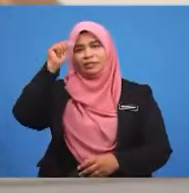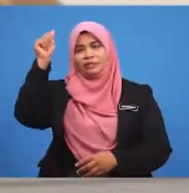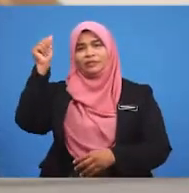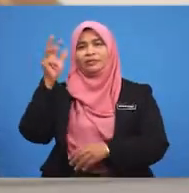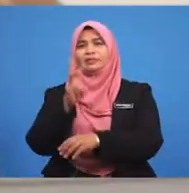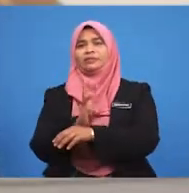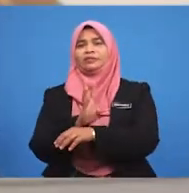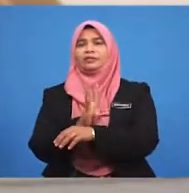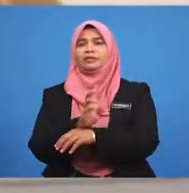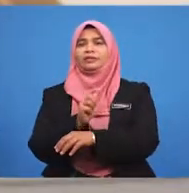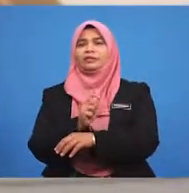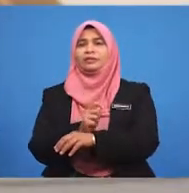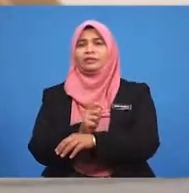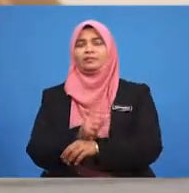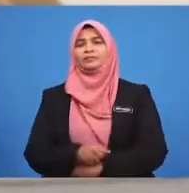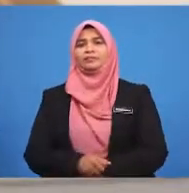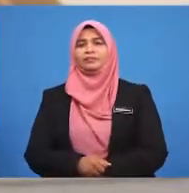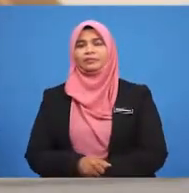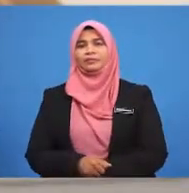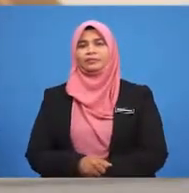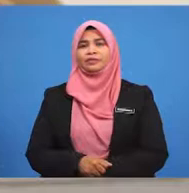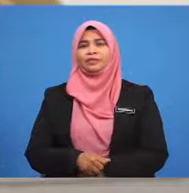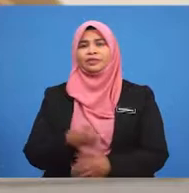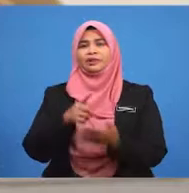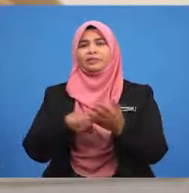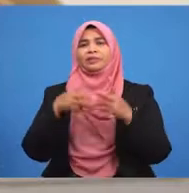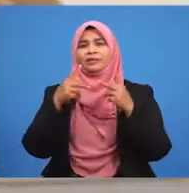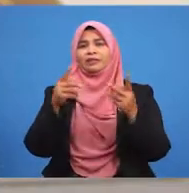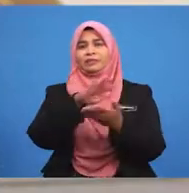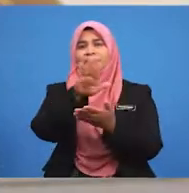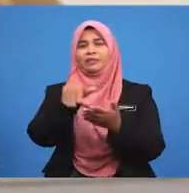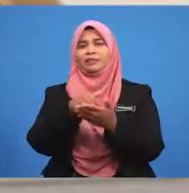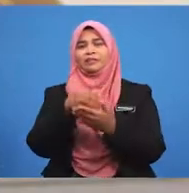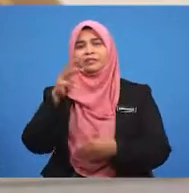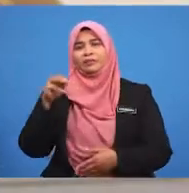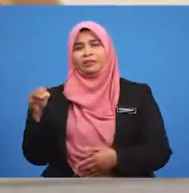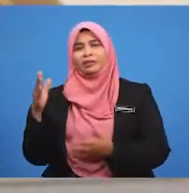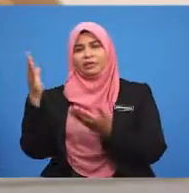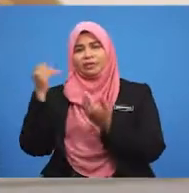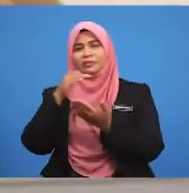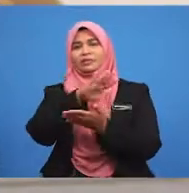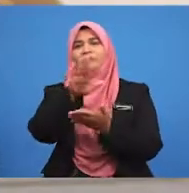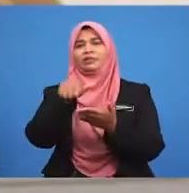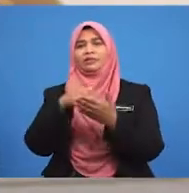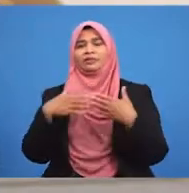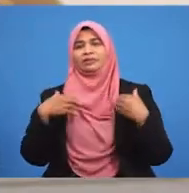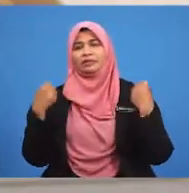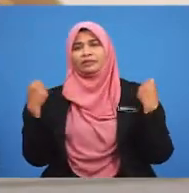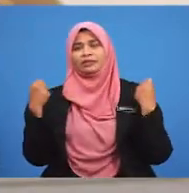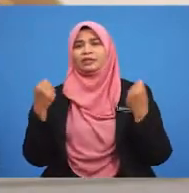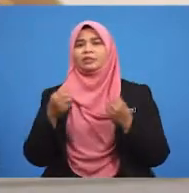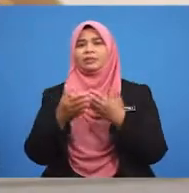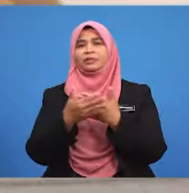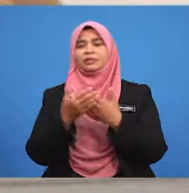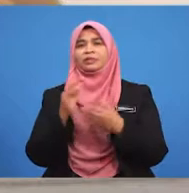Assalamualaikum warahmatullahi wabarakatuh. Apa kabar semua murid? Diharapkan semuanya sehat. Mudah-mudahan kita